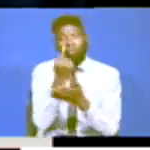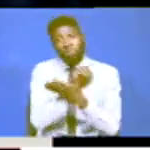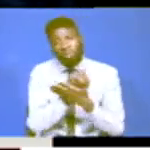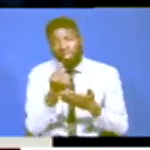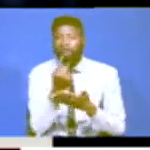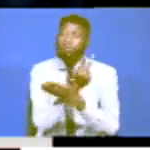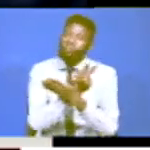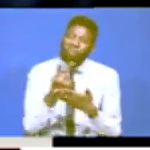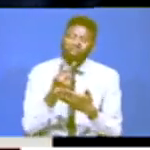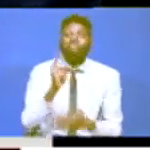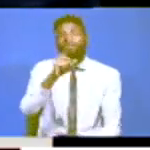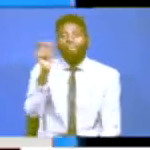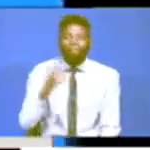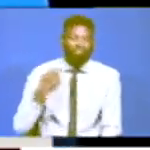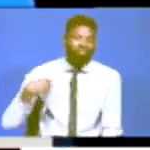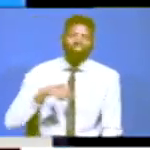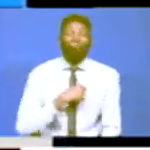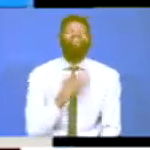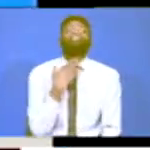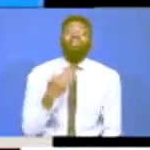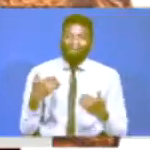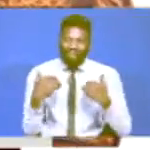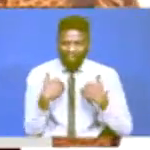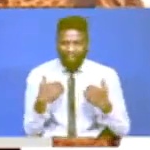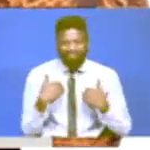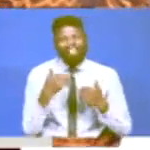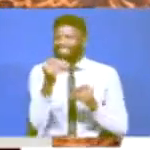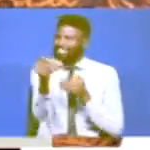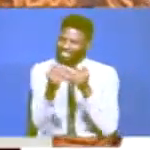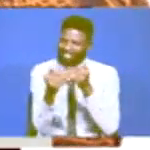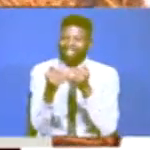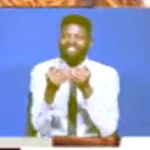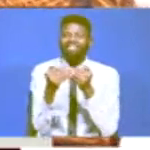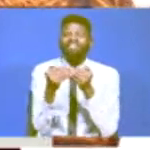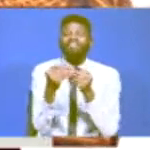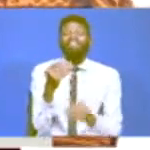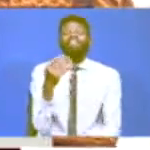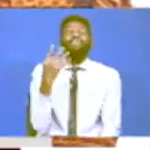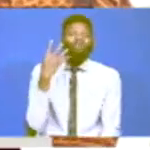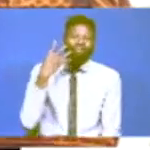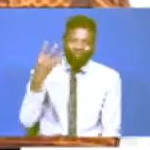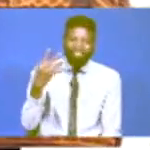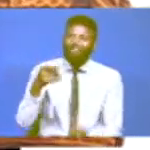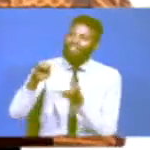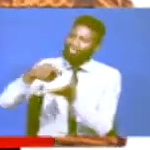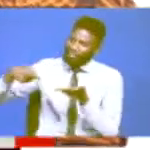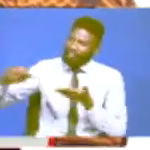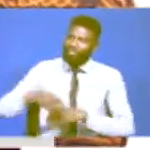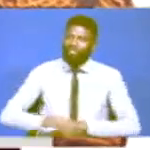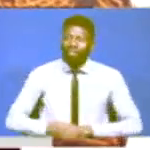mwezi moja, tunataka kuwa na signature karibu 400. That's what we want. I think